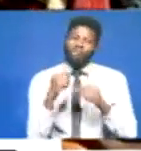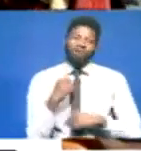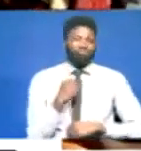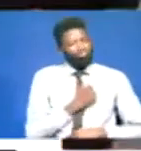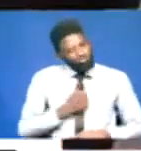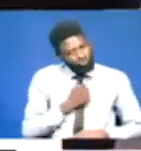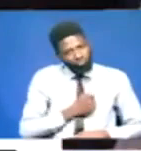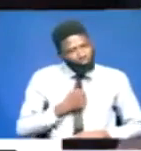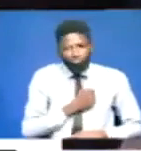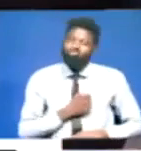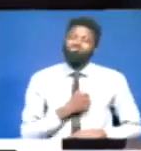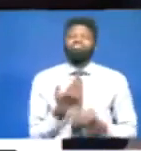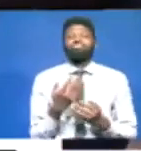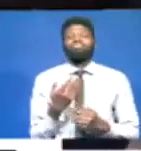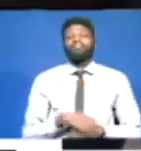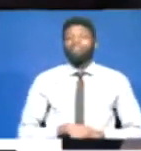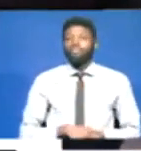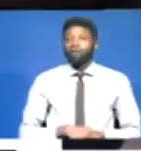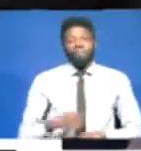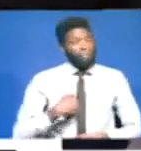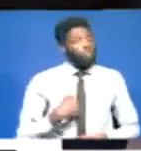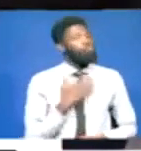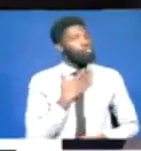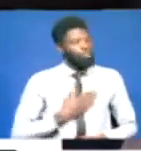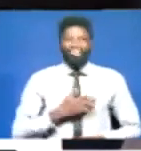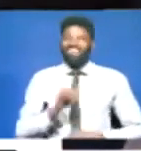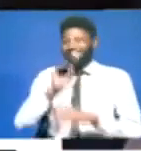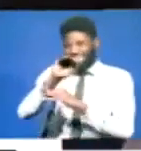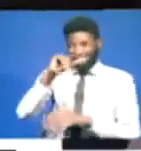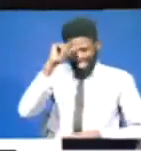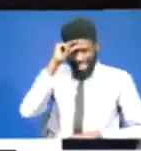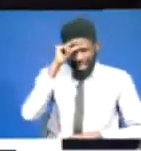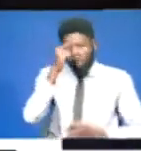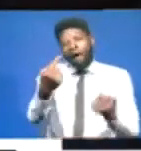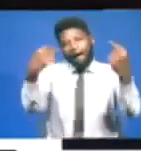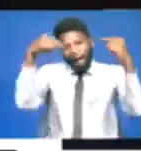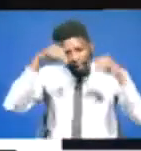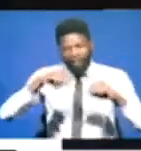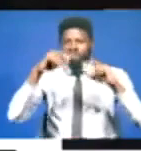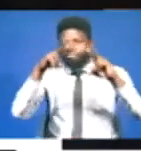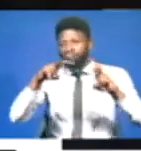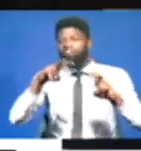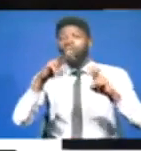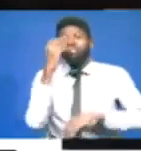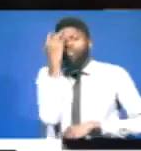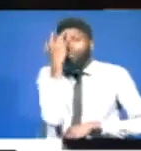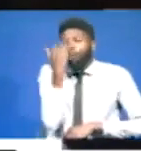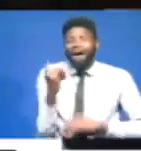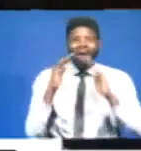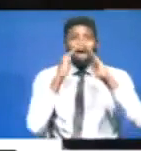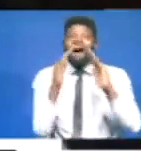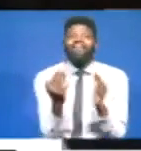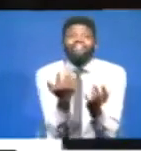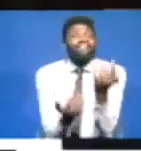kuambia pole. Nangu ni kuuliza serikali iweze kukuja kuangalia ni kwa nini moto nyumba imechomeka